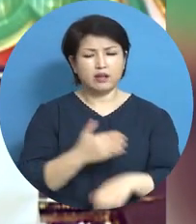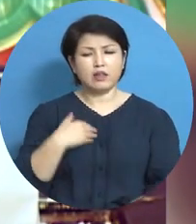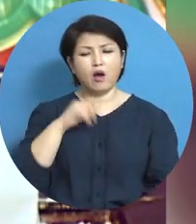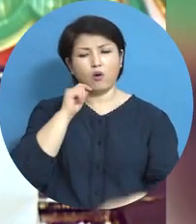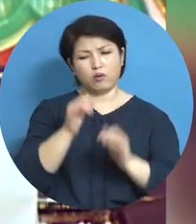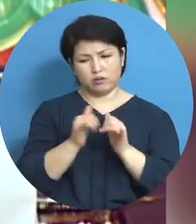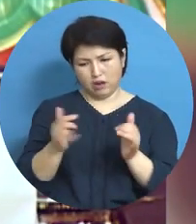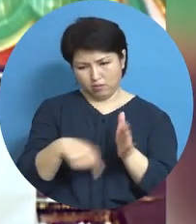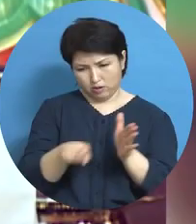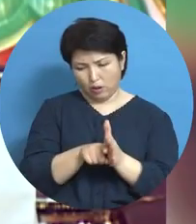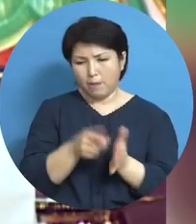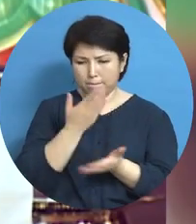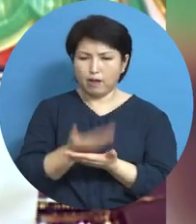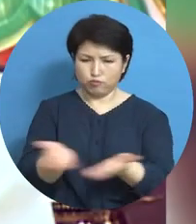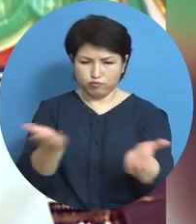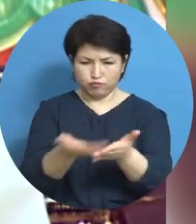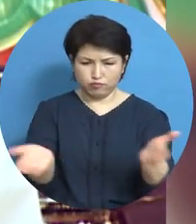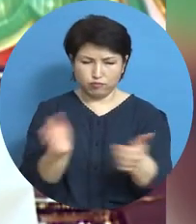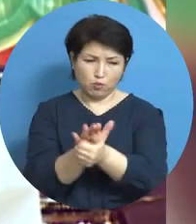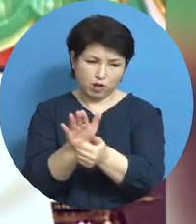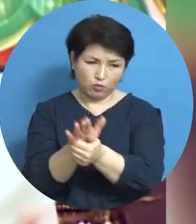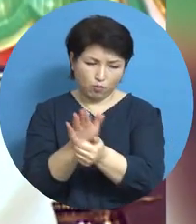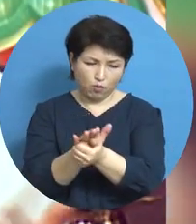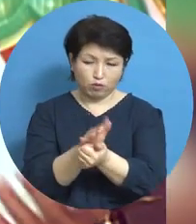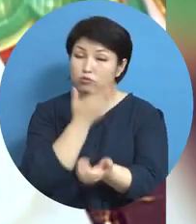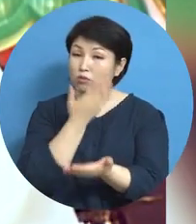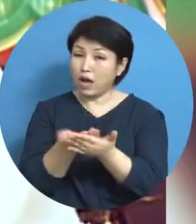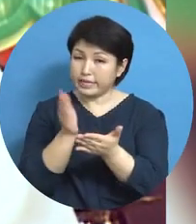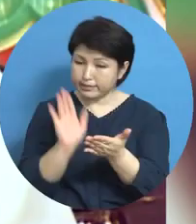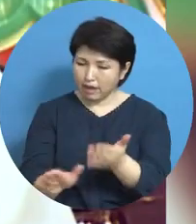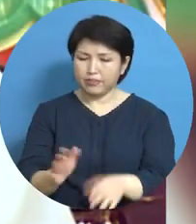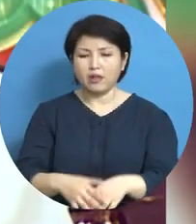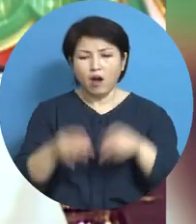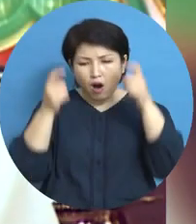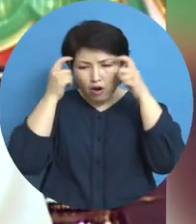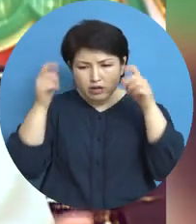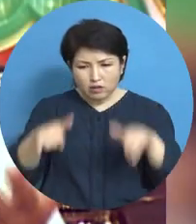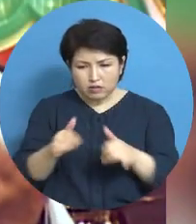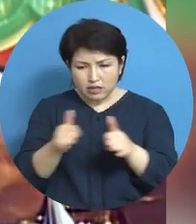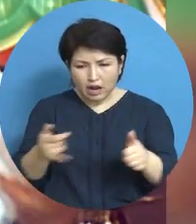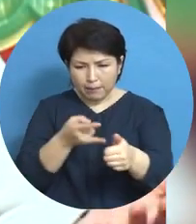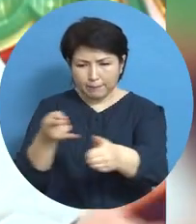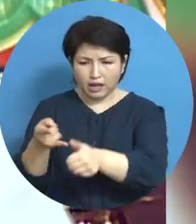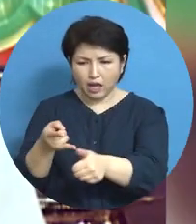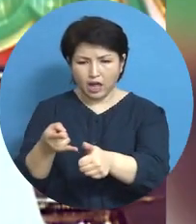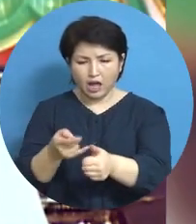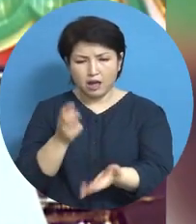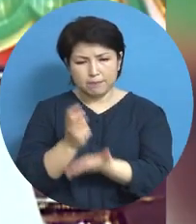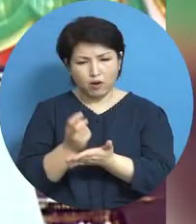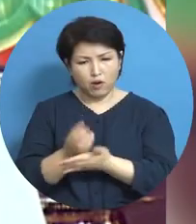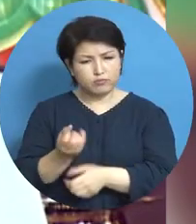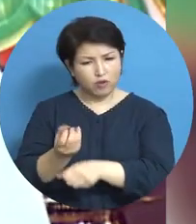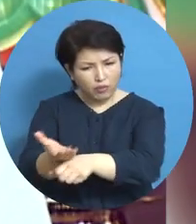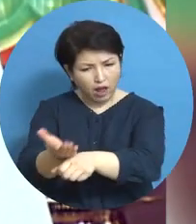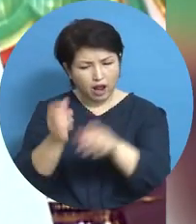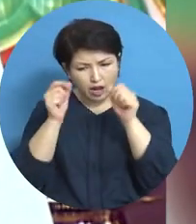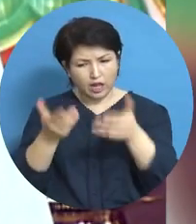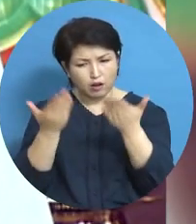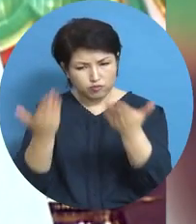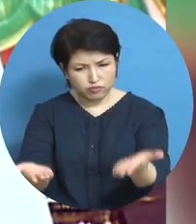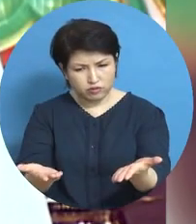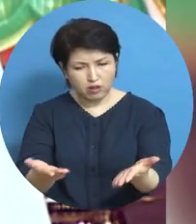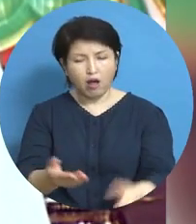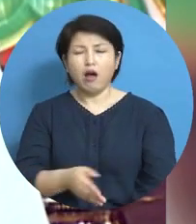물론 중요하지만, 이 어리석은 자에게 법을 깨쳐주는 거야말로, 이것이야말로 최고의 보시라고 생각이 든